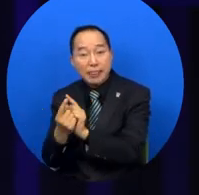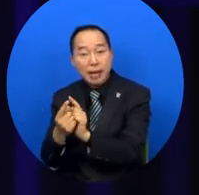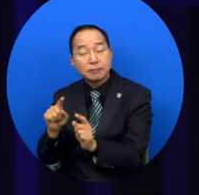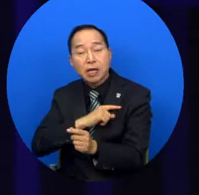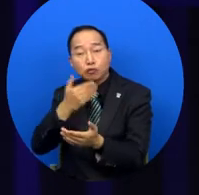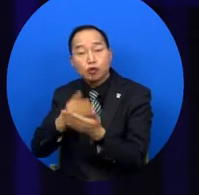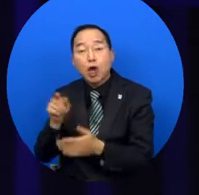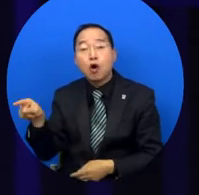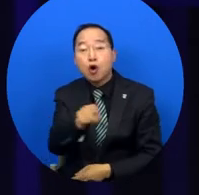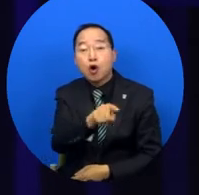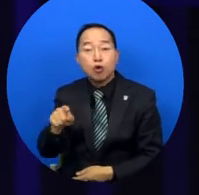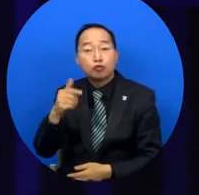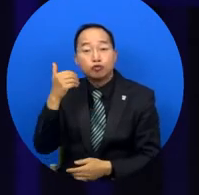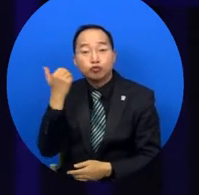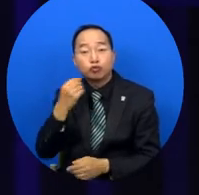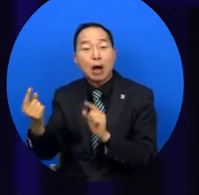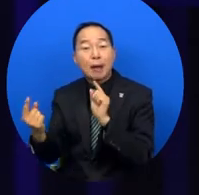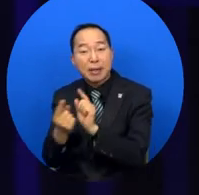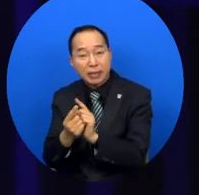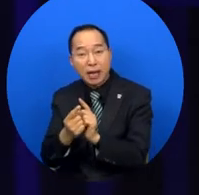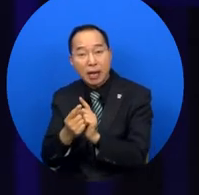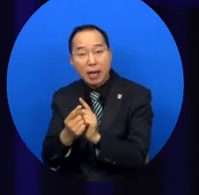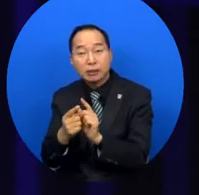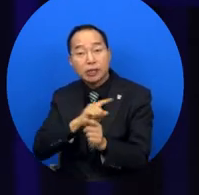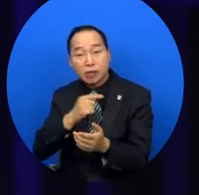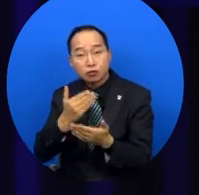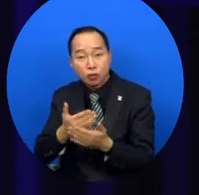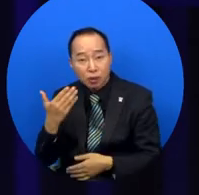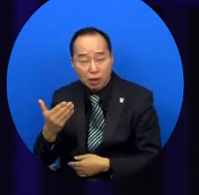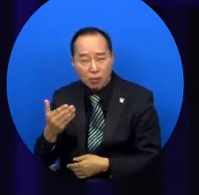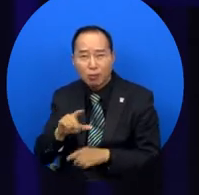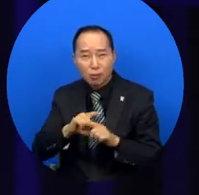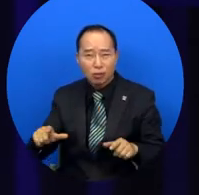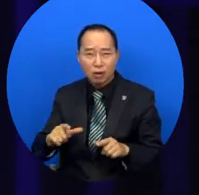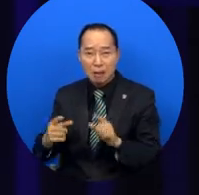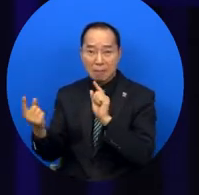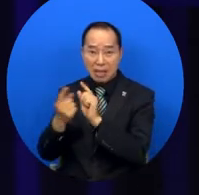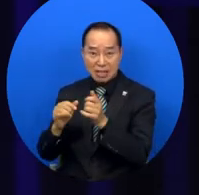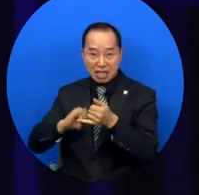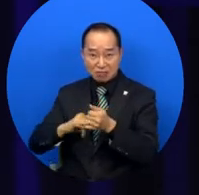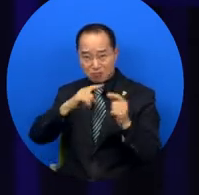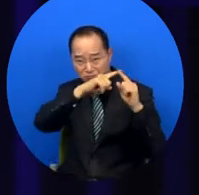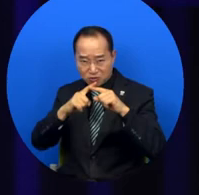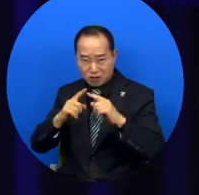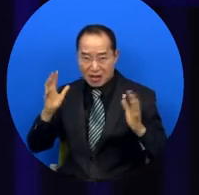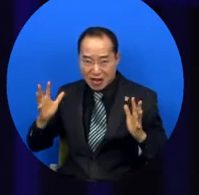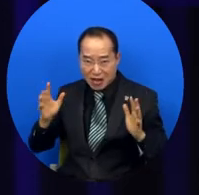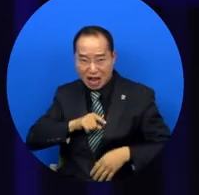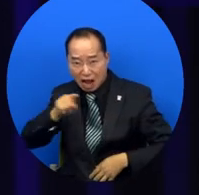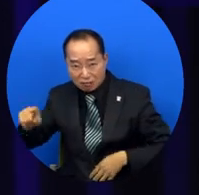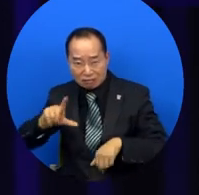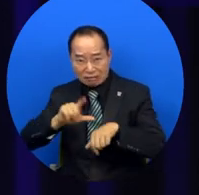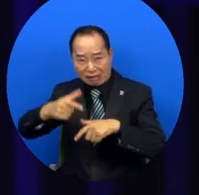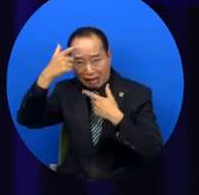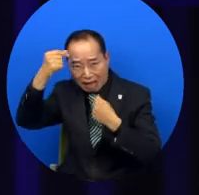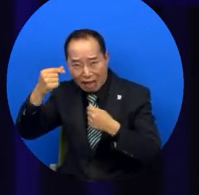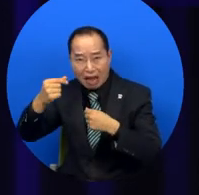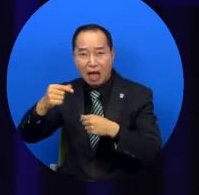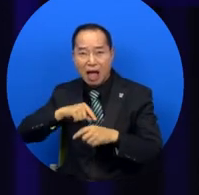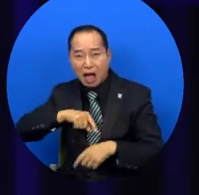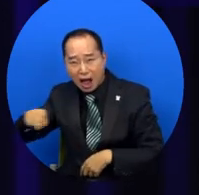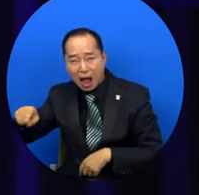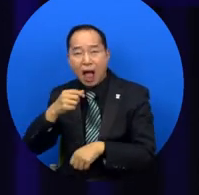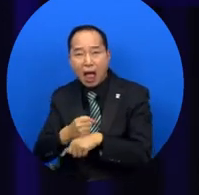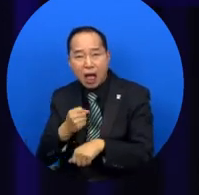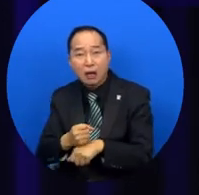만약에 누구랑의 미팅이 제일 중요해요? 자신 인생에서 누구랑 미팅 있다 그러면 무조건 가야 되고 시간 지켜야 되고 달력에